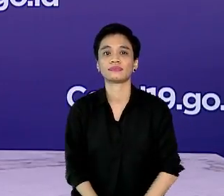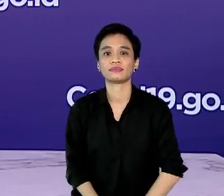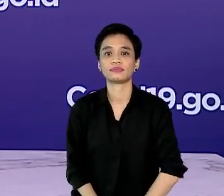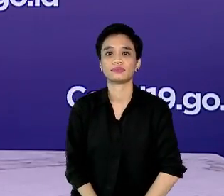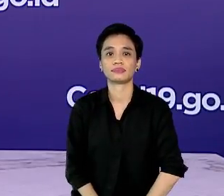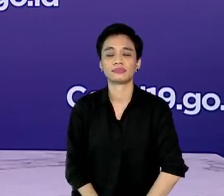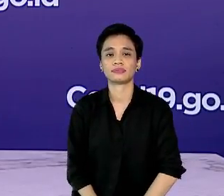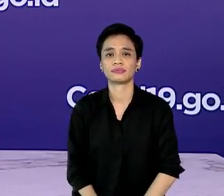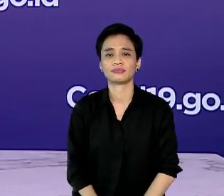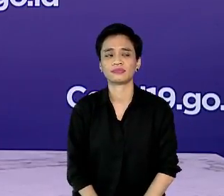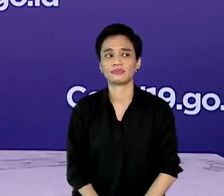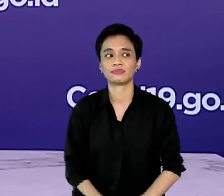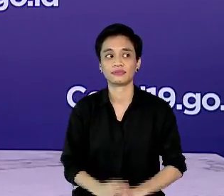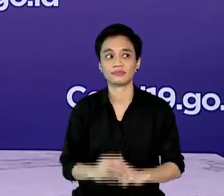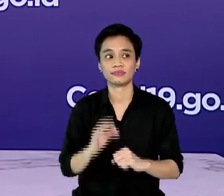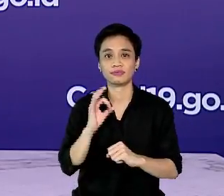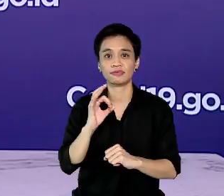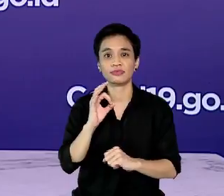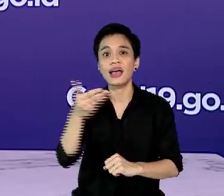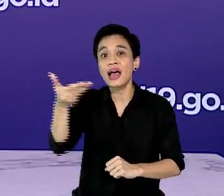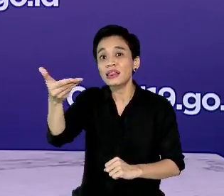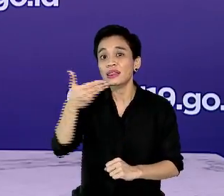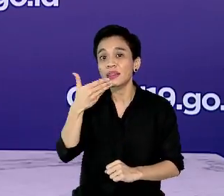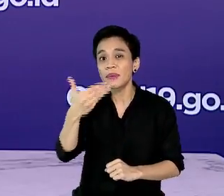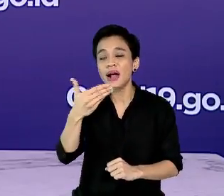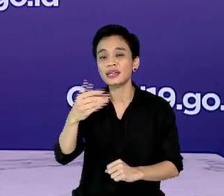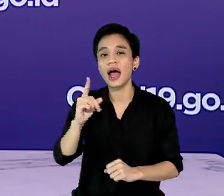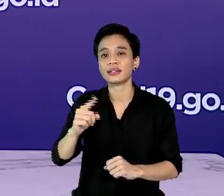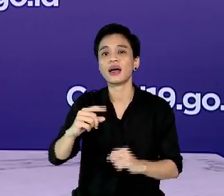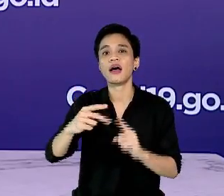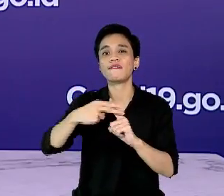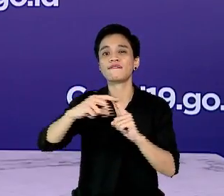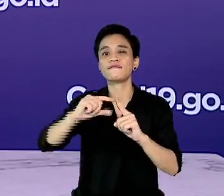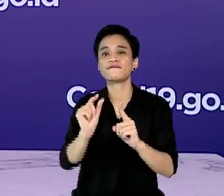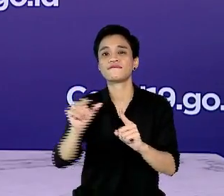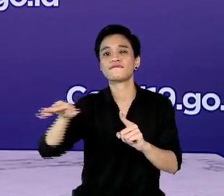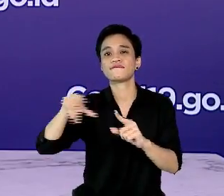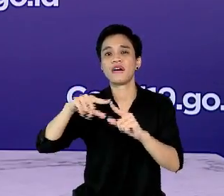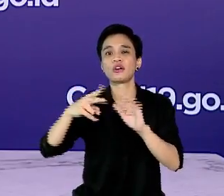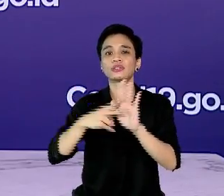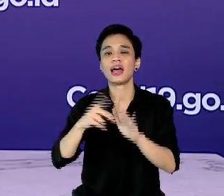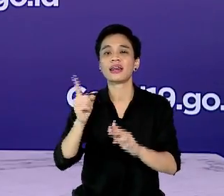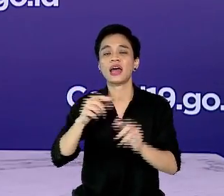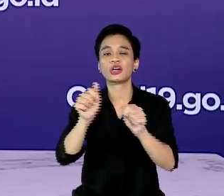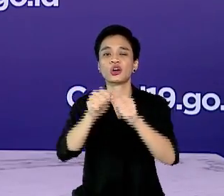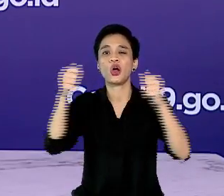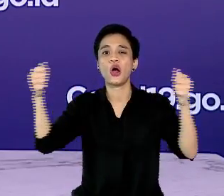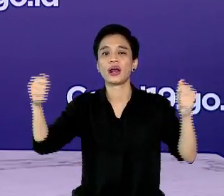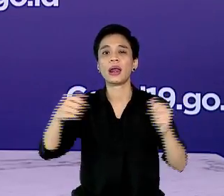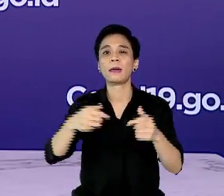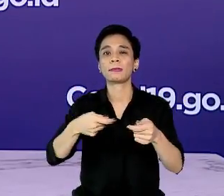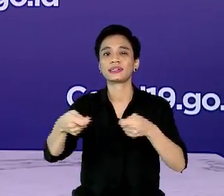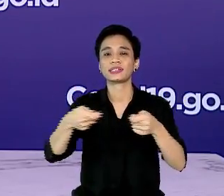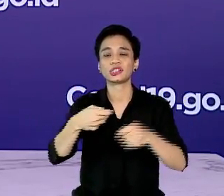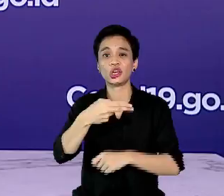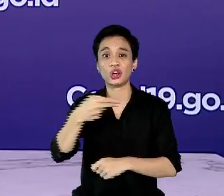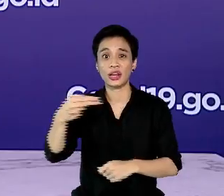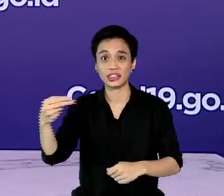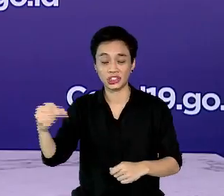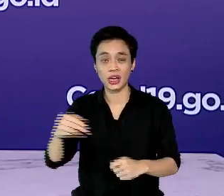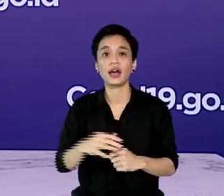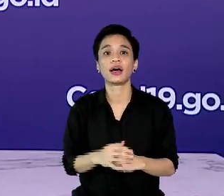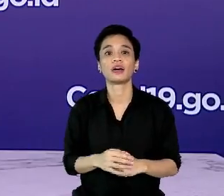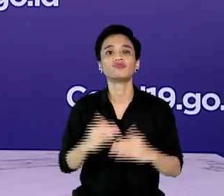Pertanyaan pertama dari Rahmat Fauzan, Bisnis Indonesia. Beberapa waktu lalu, BNPB mengatakan akan membayarkan